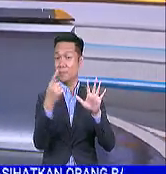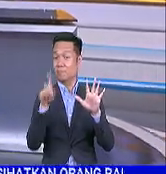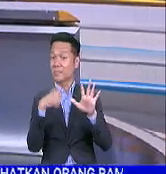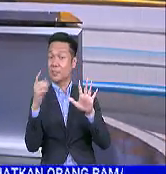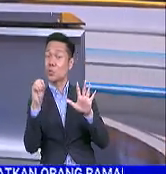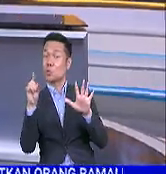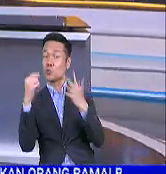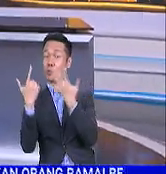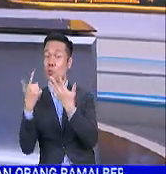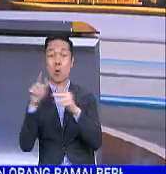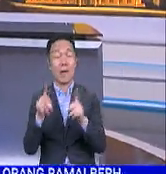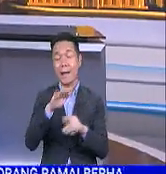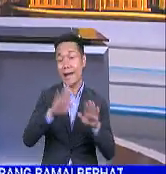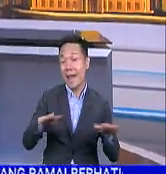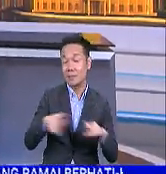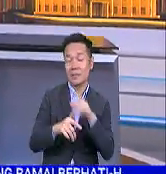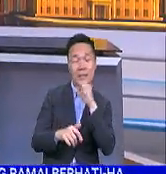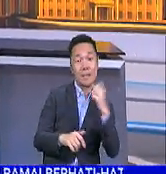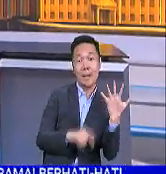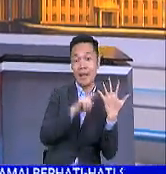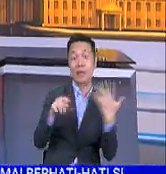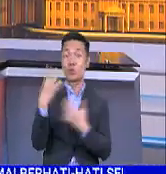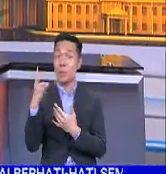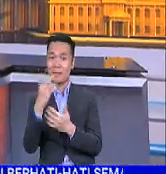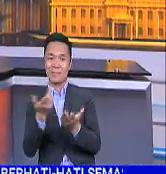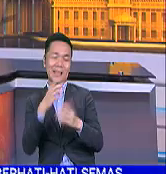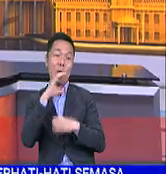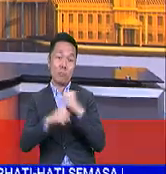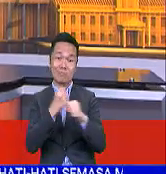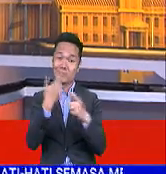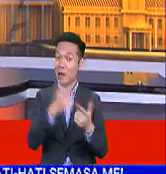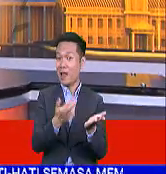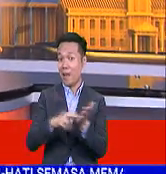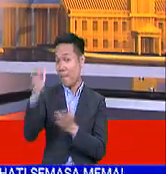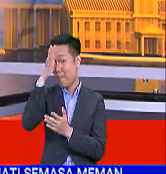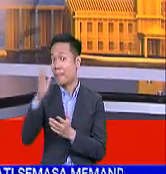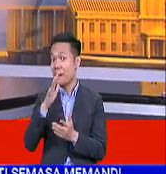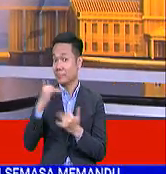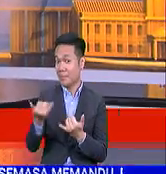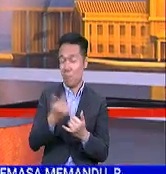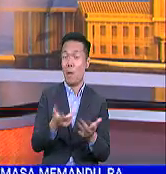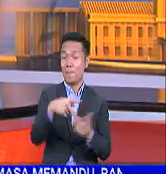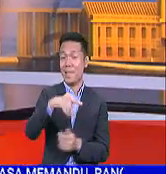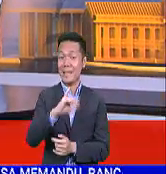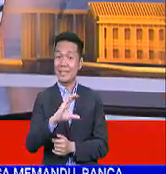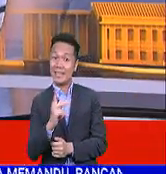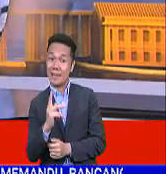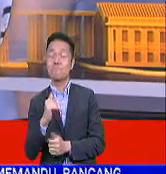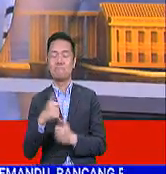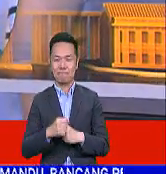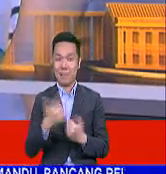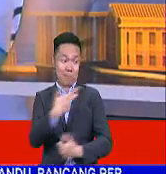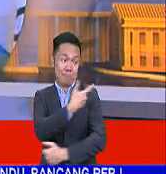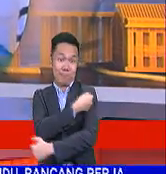517,107 kanak-kanak berusia 5 hingga 11 tahun telah didaftarkan oleh ibu bapa masing-masing dalam program imunisasi COVID-19